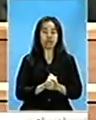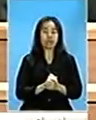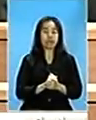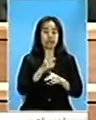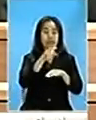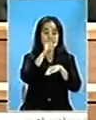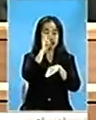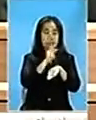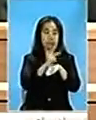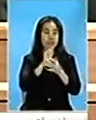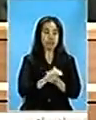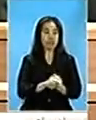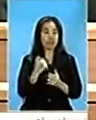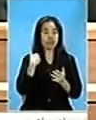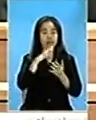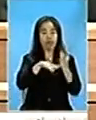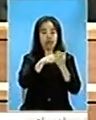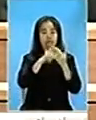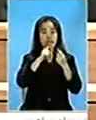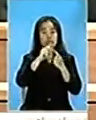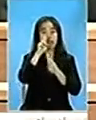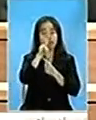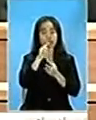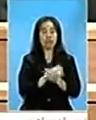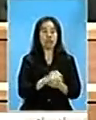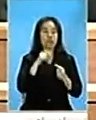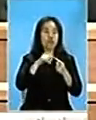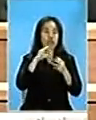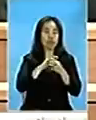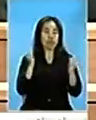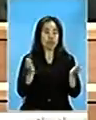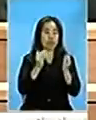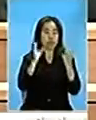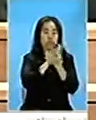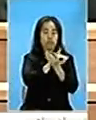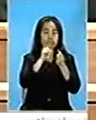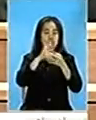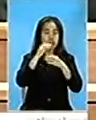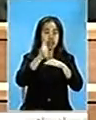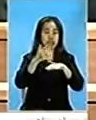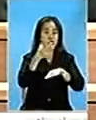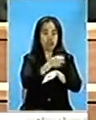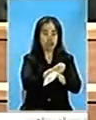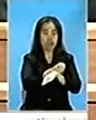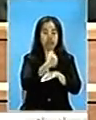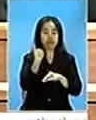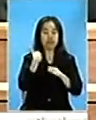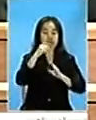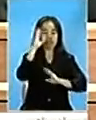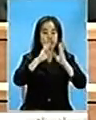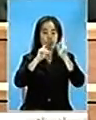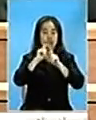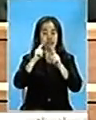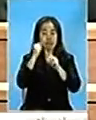ที่เคารพครับยุทธศาสตร์ที่2การเสริมสร้างวัฒนธรรมทางการเมืองแบบประชาธิปไตยและการมีส่วนร่วมทาง